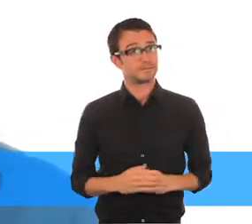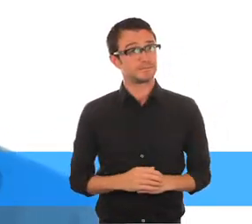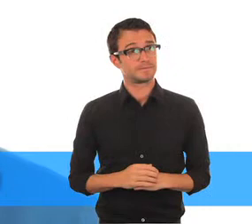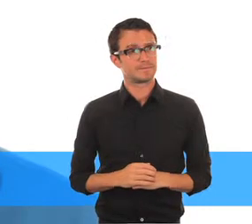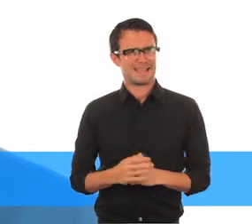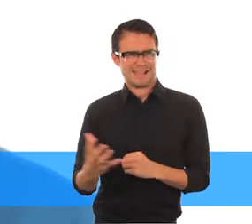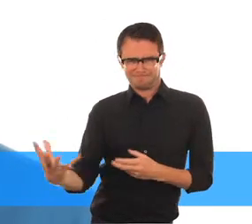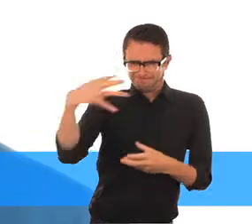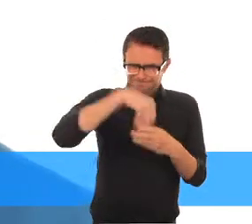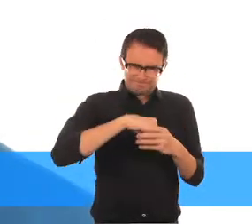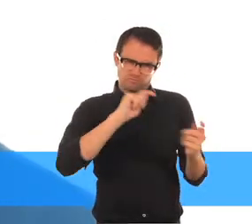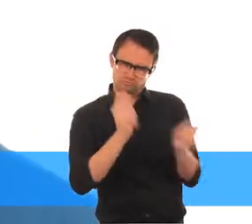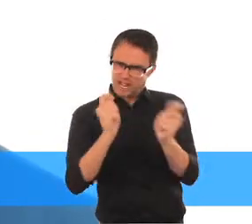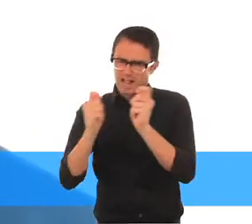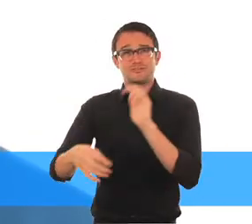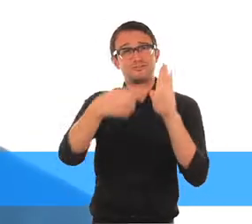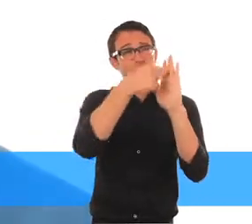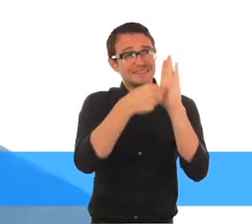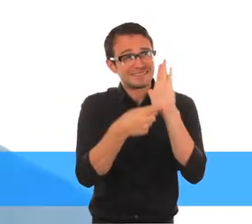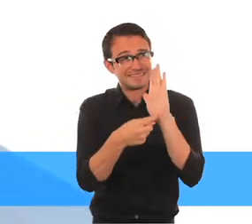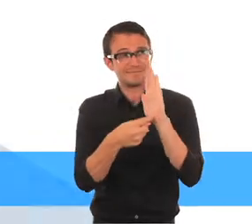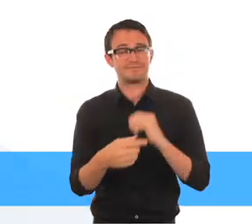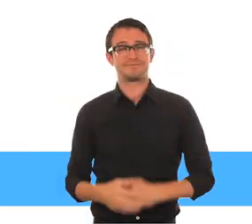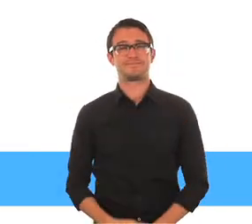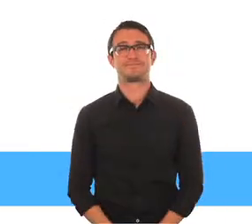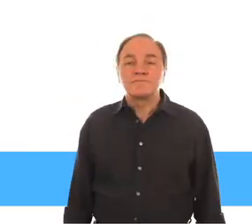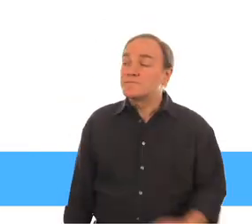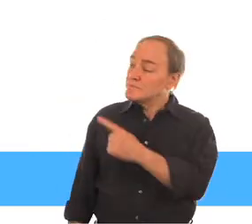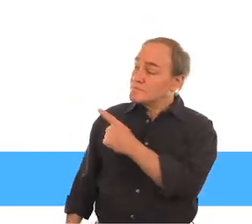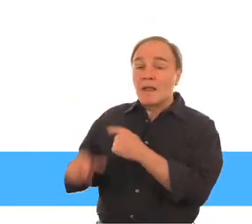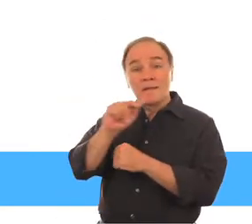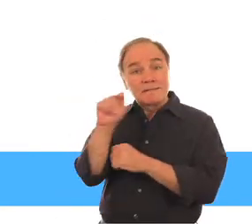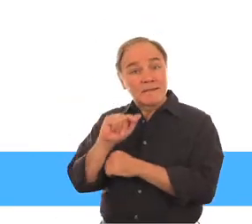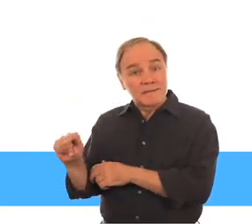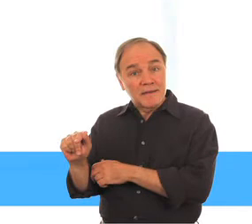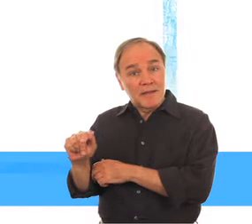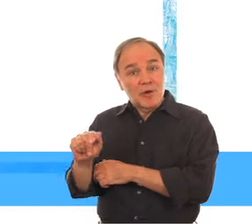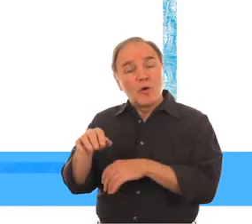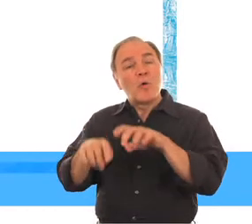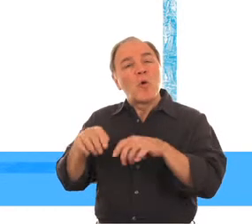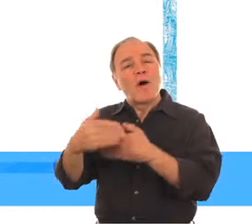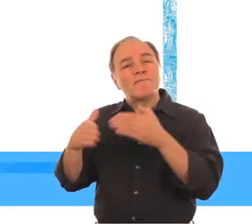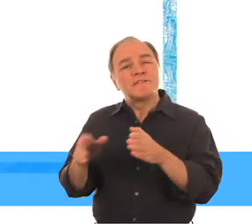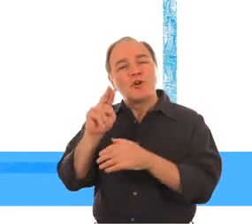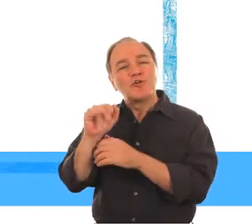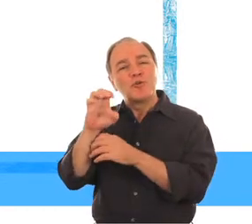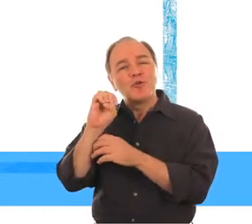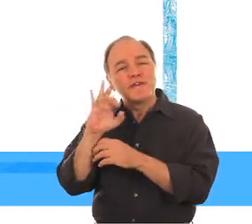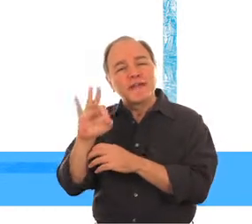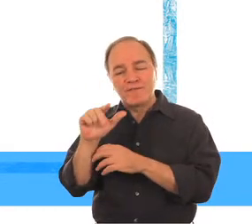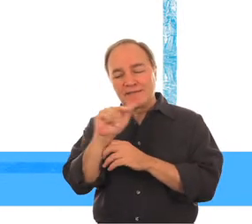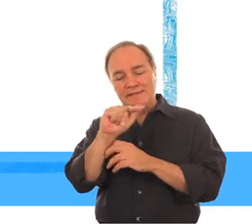questions relatives au handicap et de placer les personnes handicapées au centre de l'action qui les concerne. Un point de vue de Tanzanie.